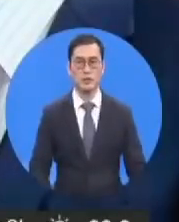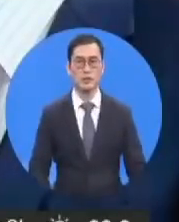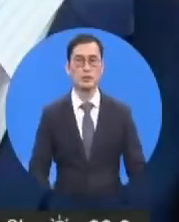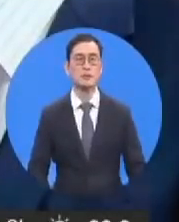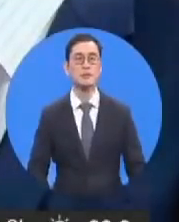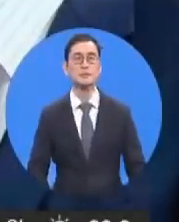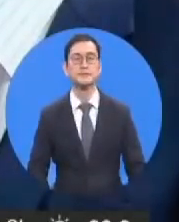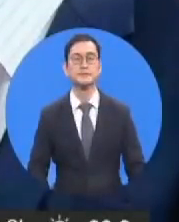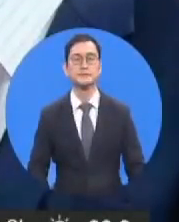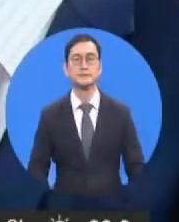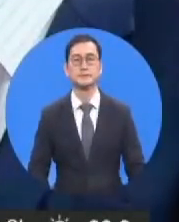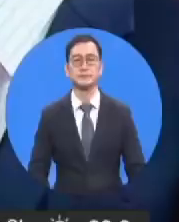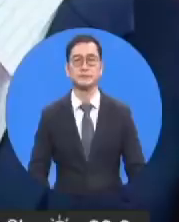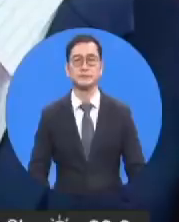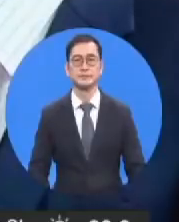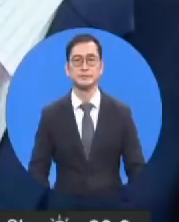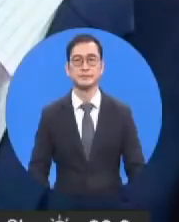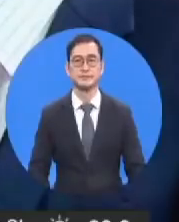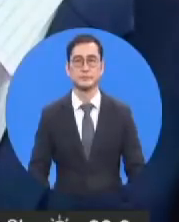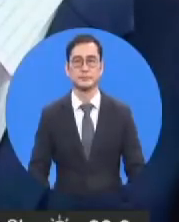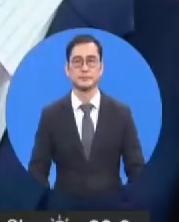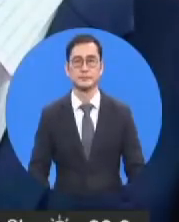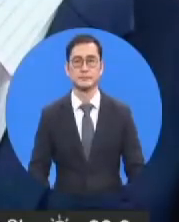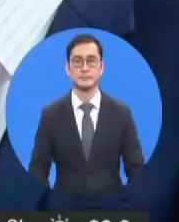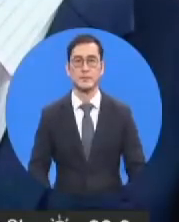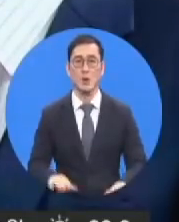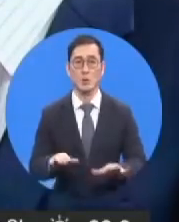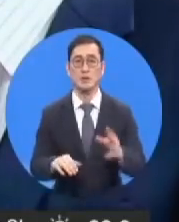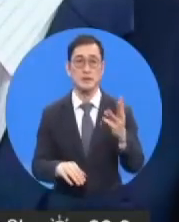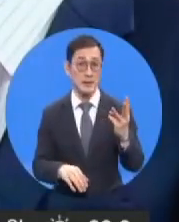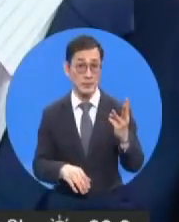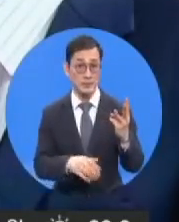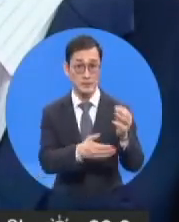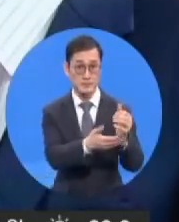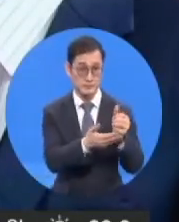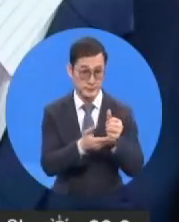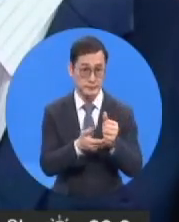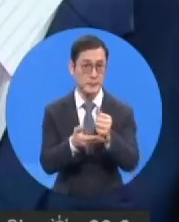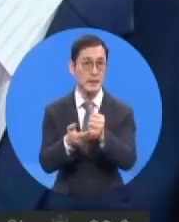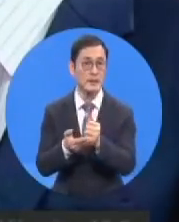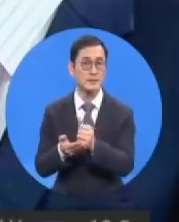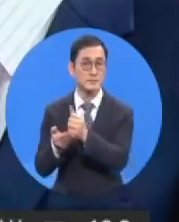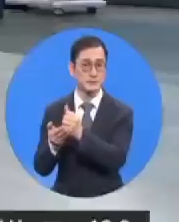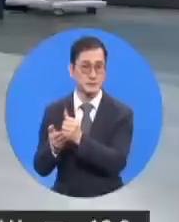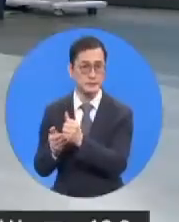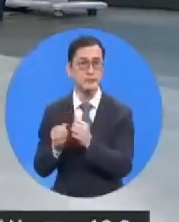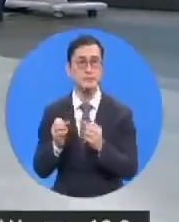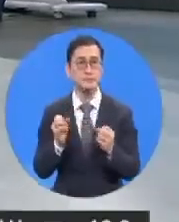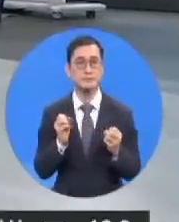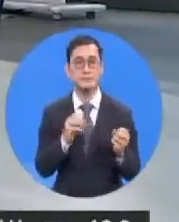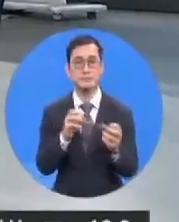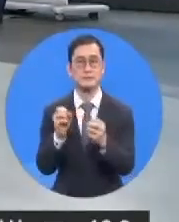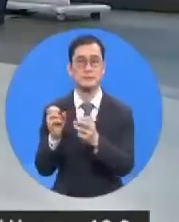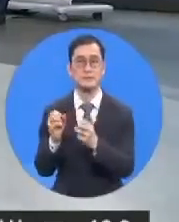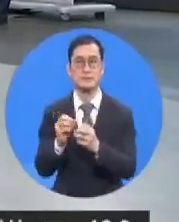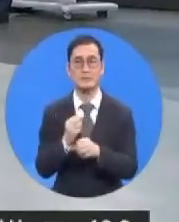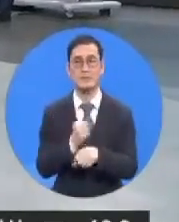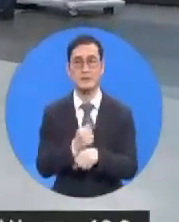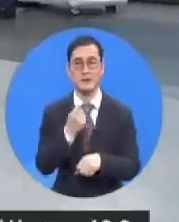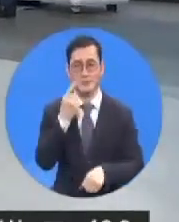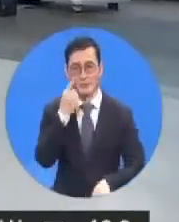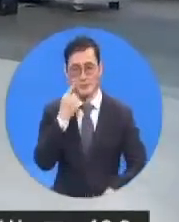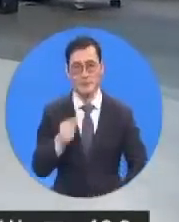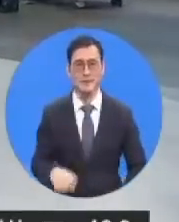언제나 날카롭고 정확한 분석을 해주시는 전문가 세 분이 나와 있습니다. 최진봉 성공회대 교수, 전지현 변호사,